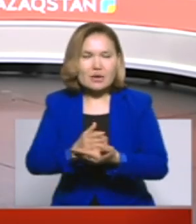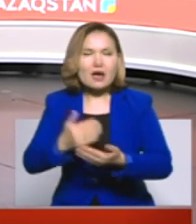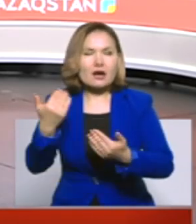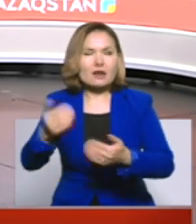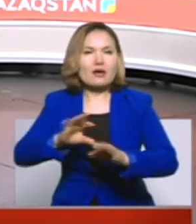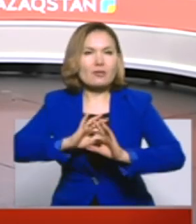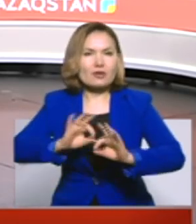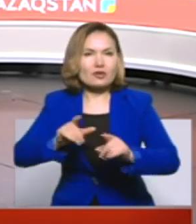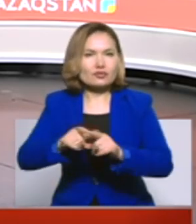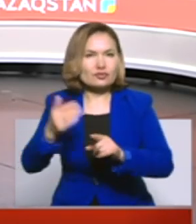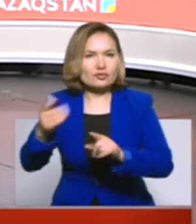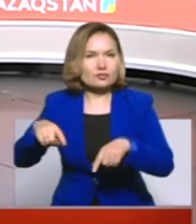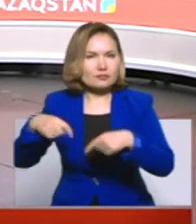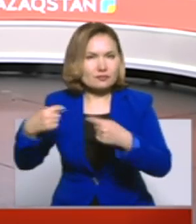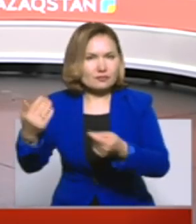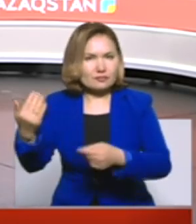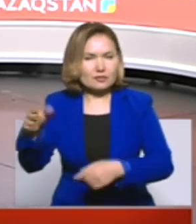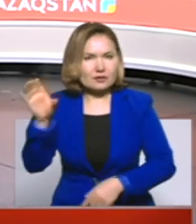Нұрсұлтан, эфирдесіз.